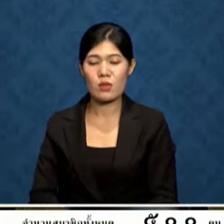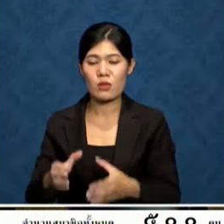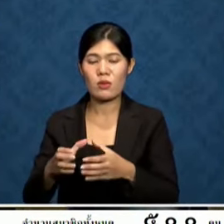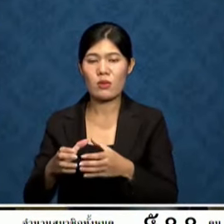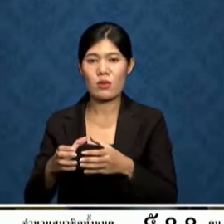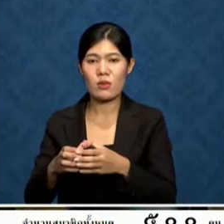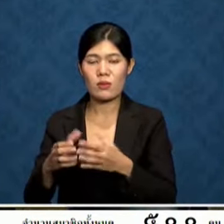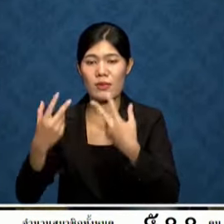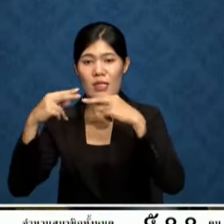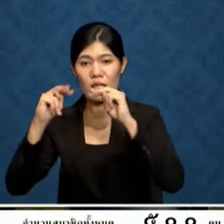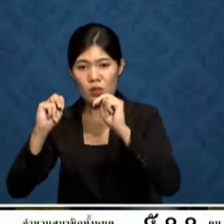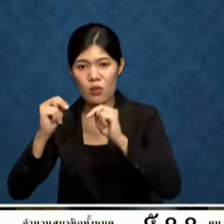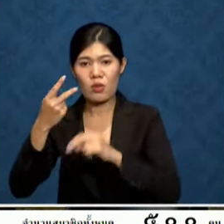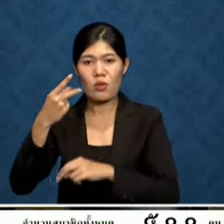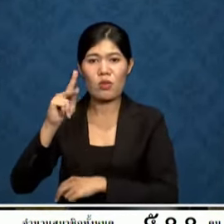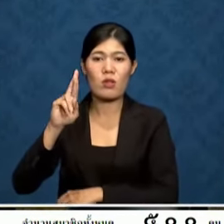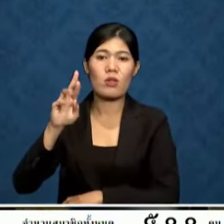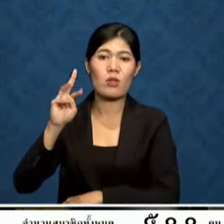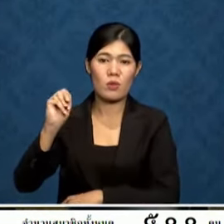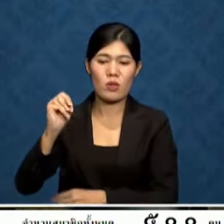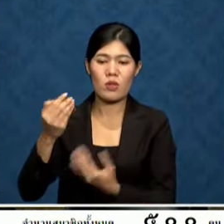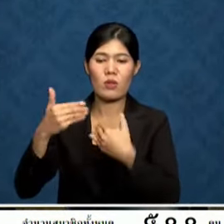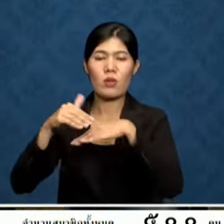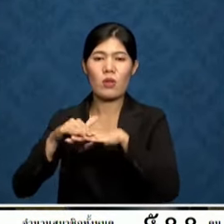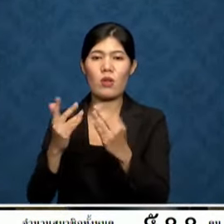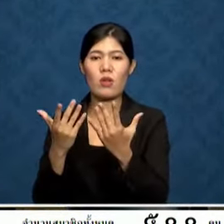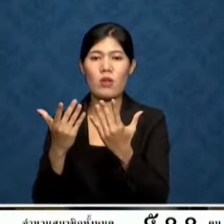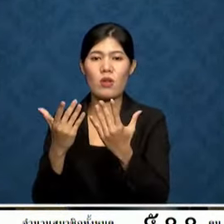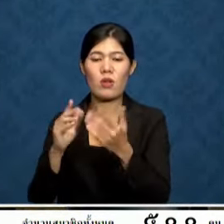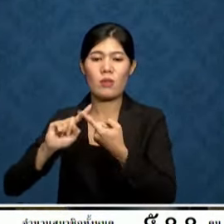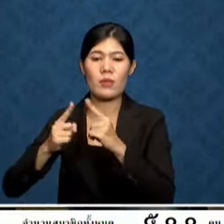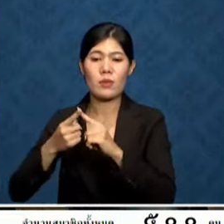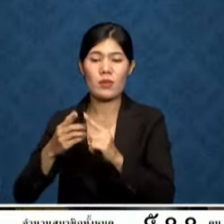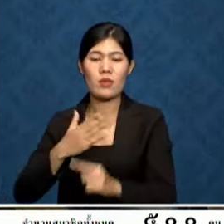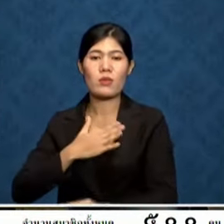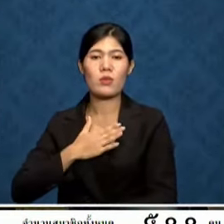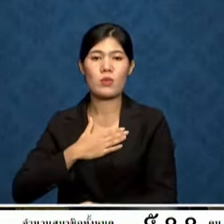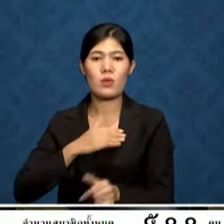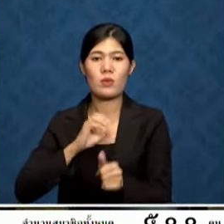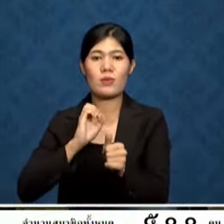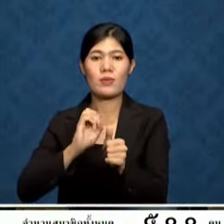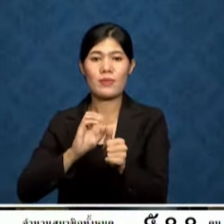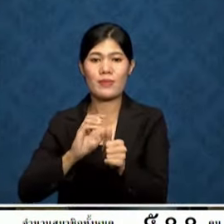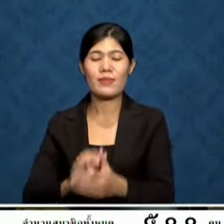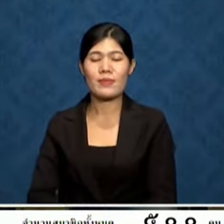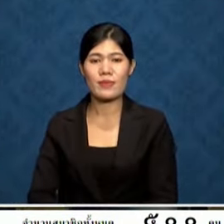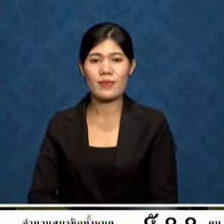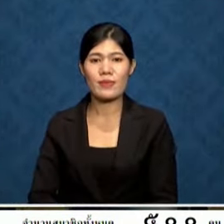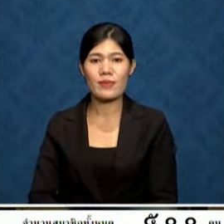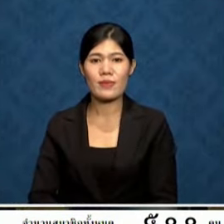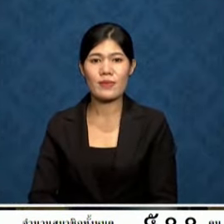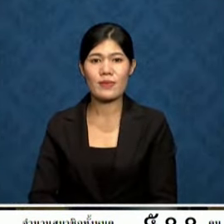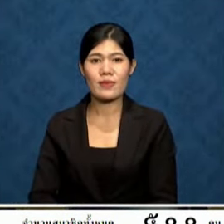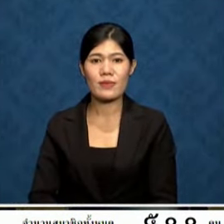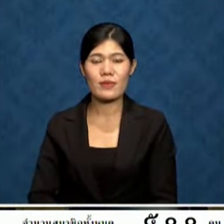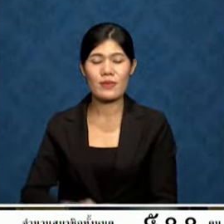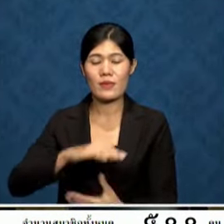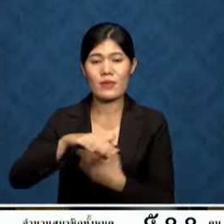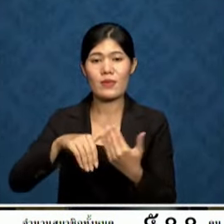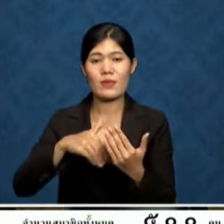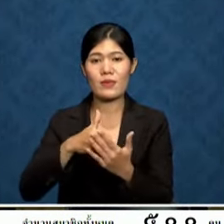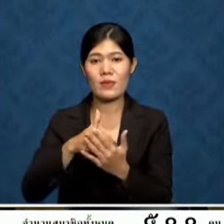อิปของเพื่อนพรรคร่วมฝ่ายค้าของผมแต่ทั้งหมดที่สำคัญครับมันเป็นการ